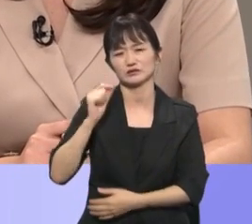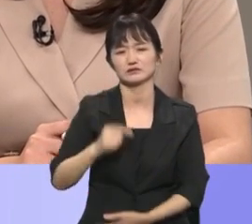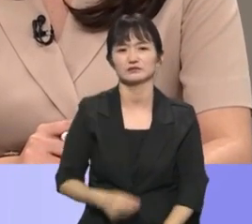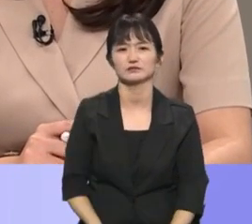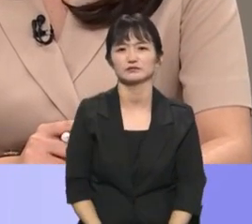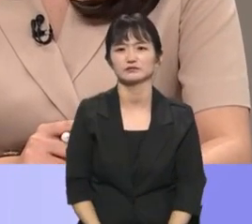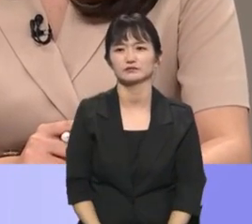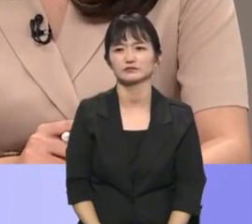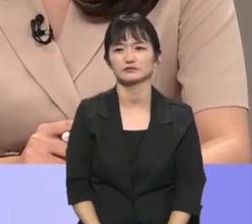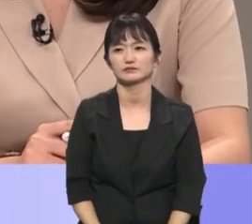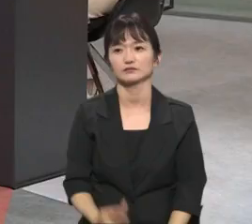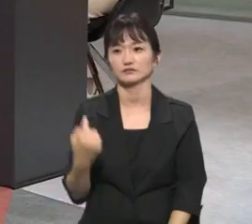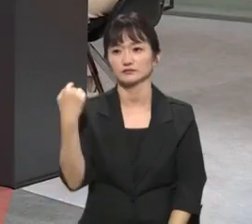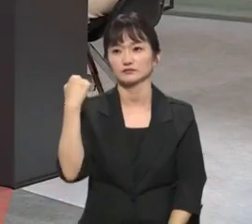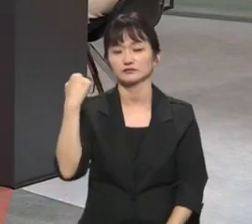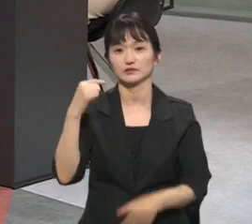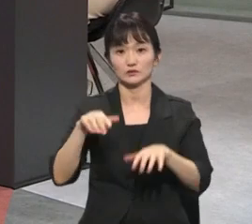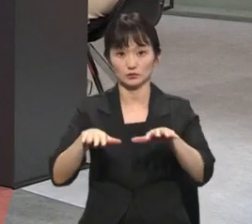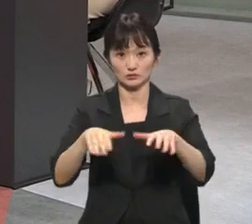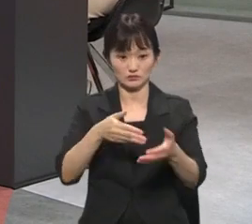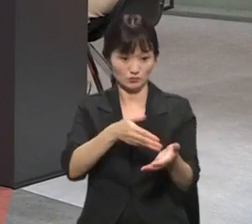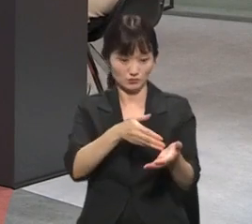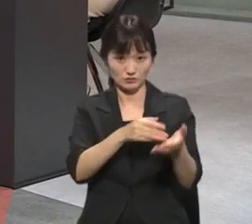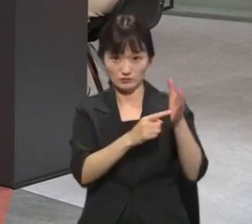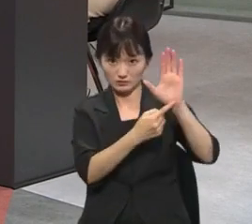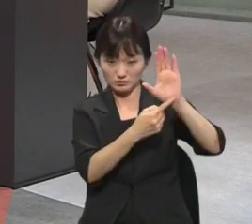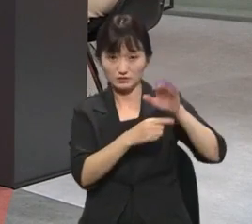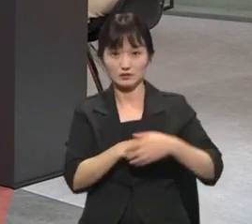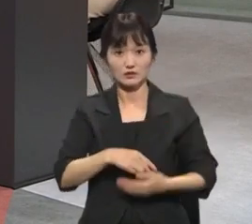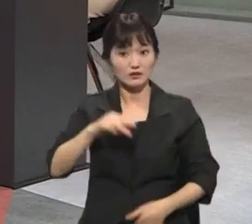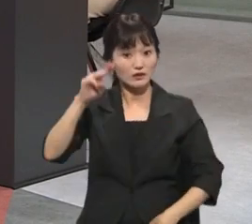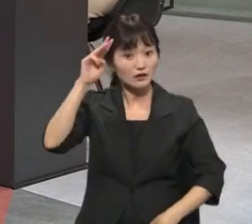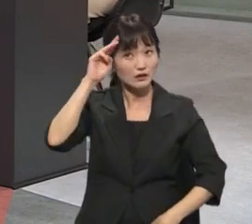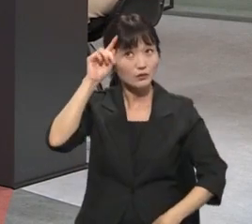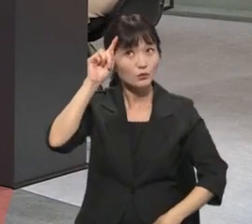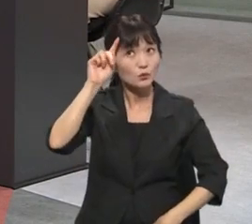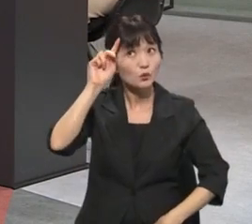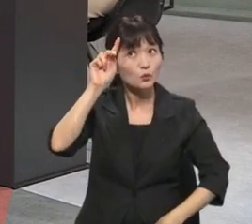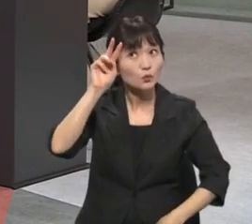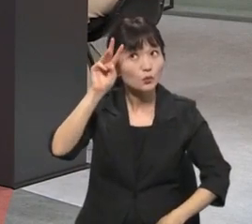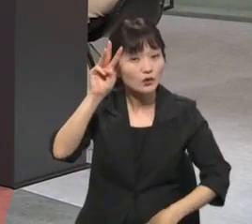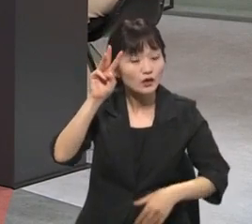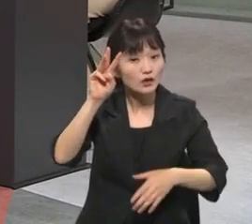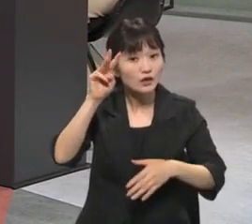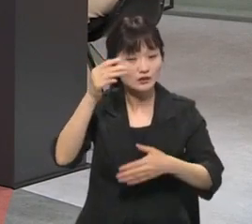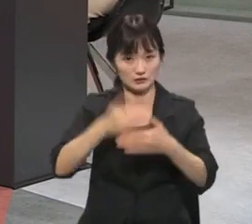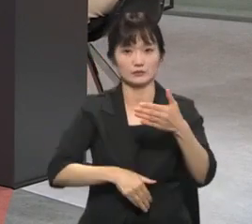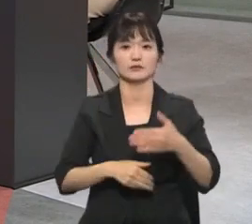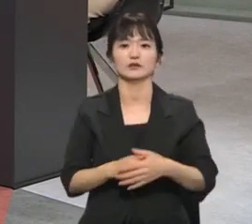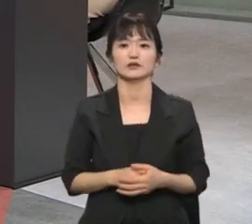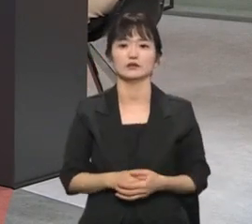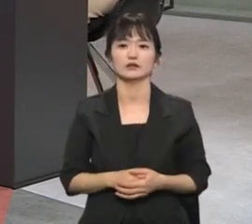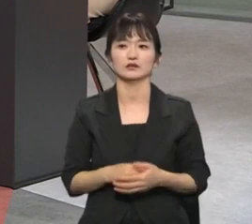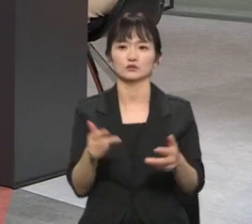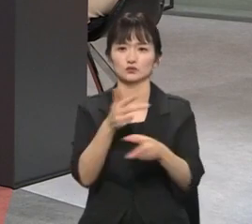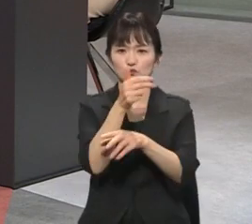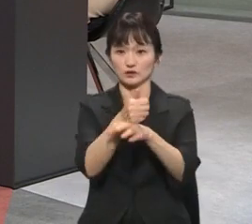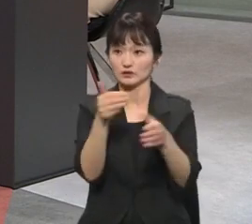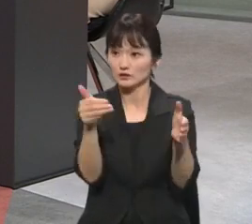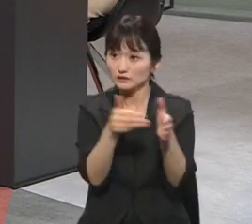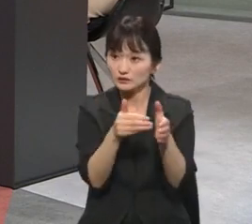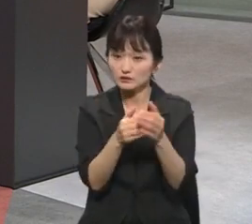어제 오늘 사이에 보도들이 나오고 있어요 그러니까 짐벌이 이제 며칠 안 남았습니다 이제 주말까지 하면 끝나는데 끝나고 나면